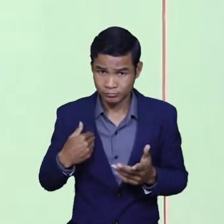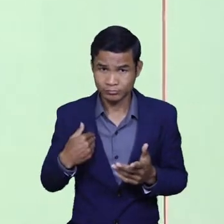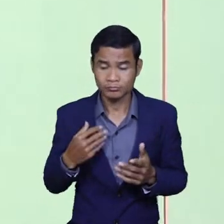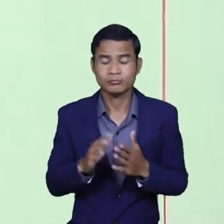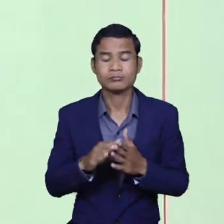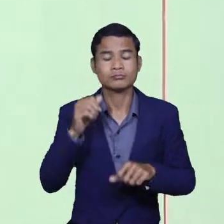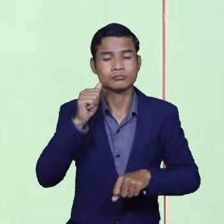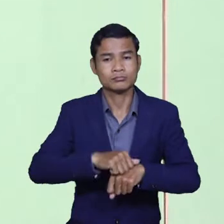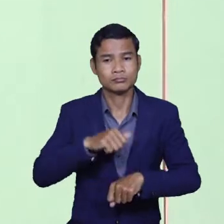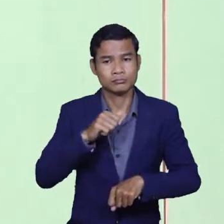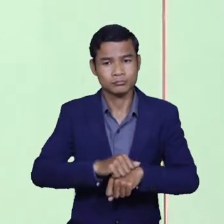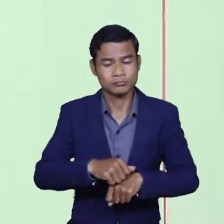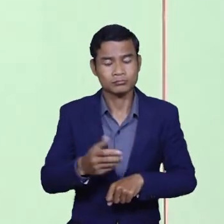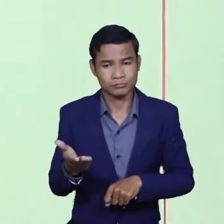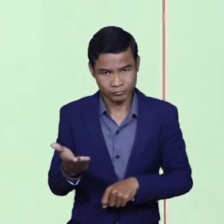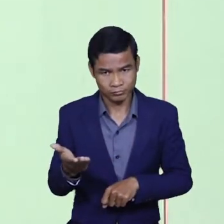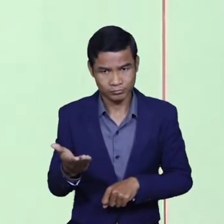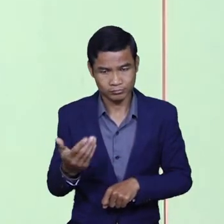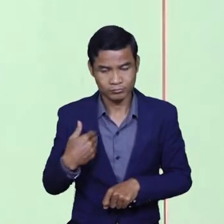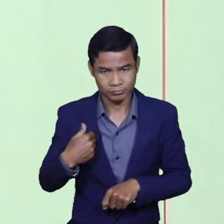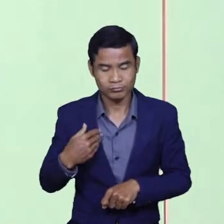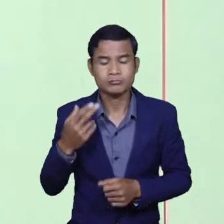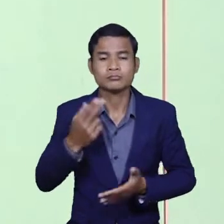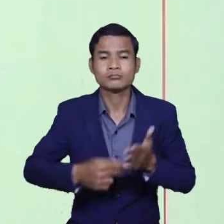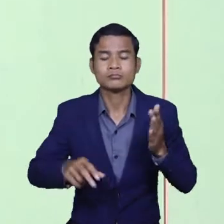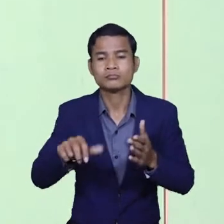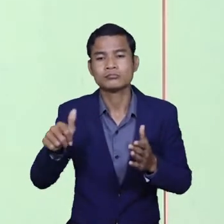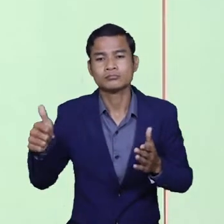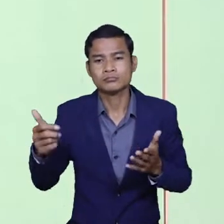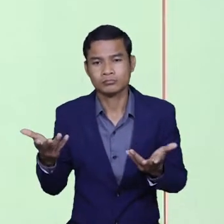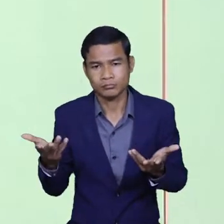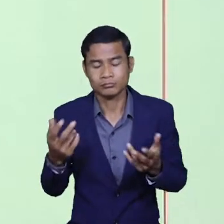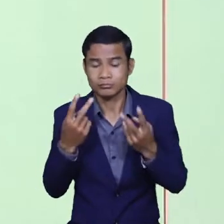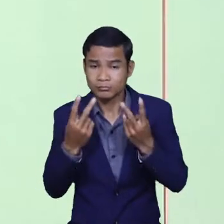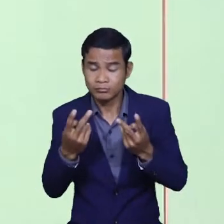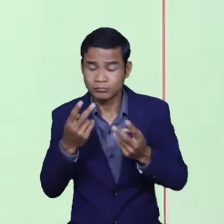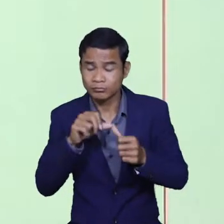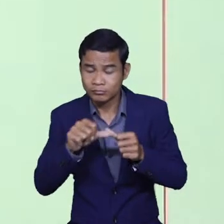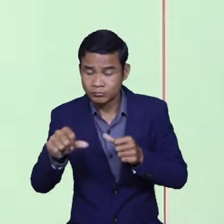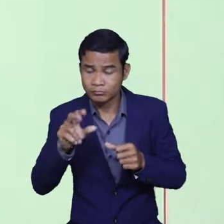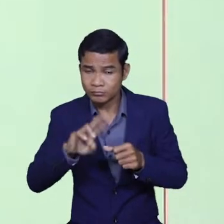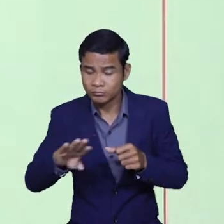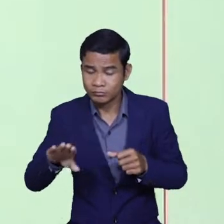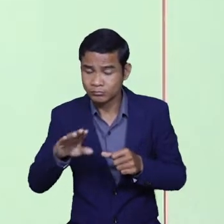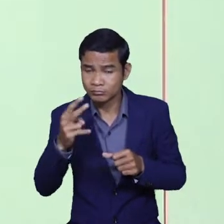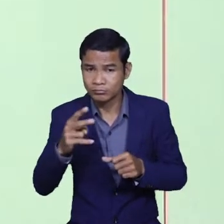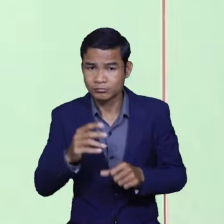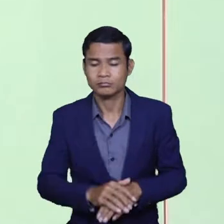ចាអរគុណឥឡូវកូនមើលចារូបភាពចាទី3ចាអញ្ចឹងតើកូនសង្កេតឃើញអ្វីខ្លះទៅនៅក្នុងចារូបភាពនេះចាកូនមើលមើលចាល្អណាស់កូនក្នុងរូបភាពនេះកូនសង្កេតឃើញថាមានចាកង់ណាកូនណាចាកង់ចាមានអីទៀតកូនចាមានចាដុំថ្មណាកូនណាចាមានអីទៀតកូនចាមើលបន្តទៀតមើលកូន